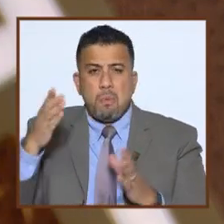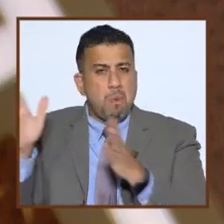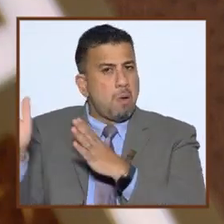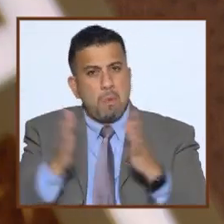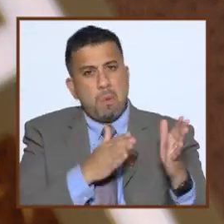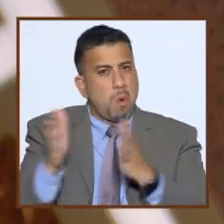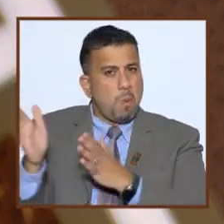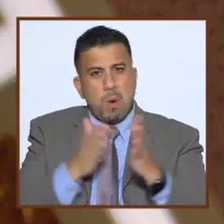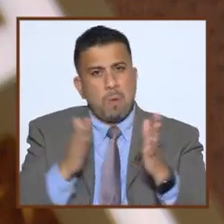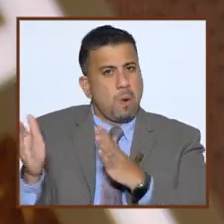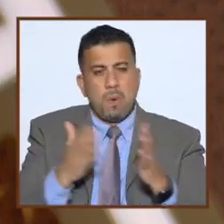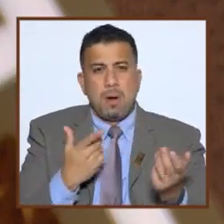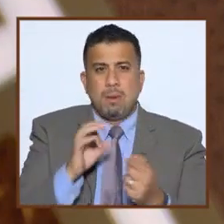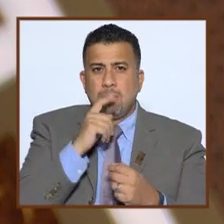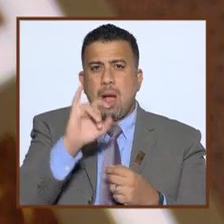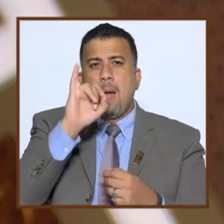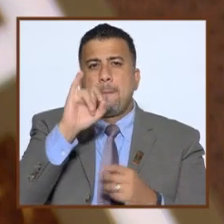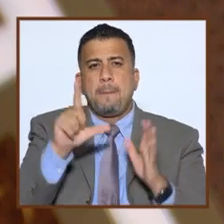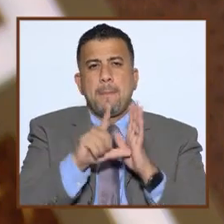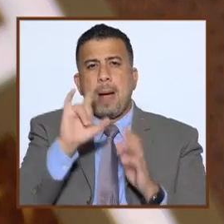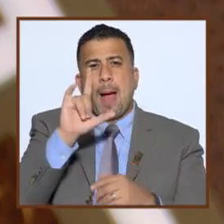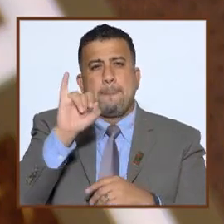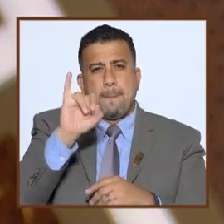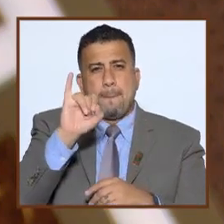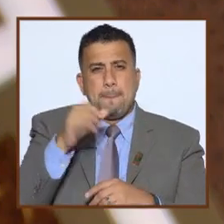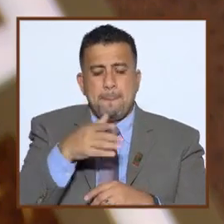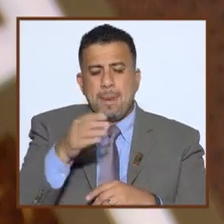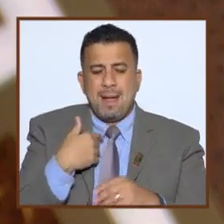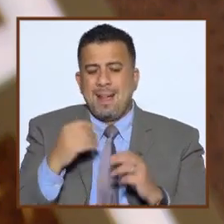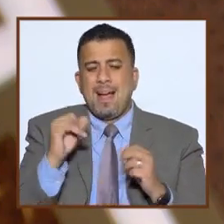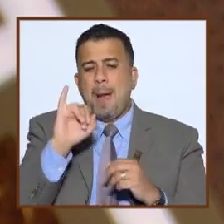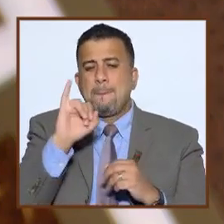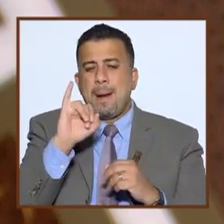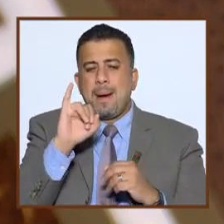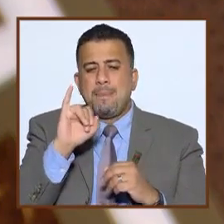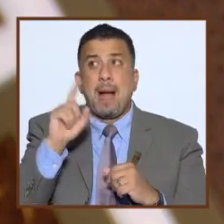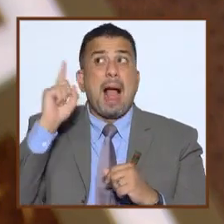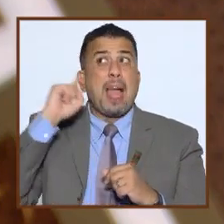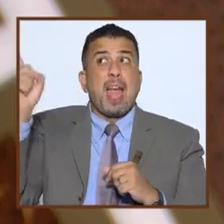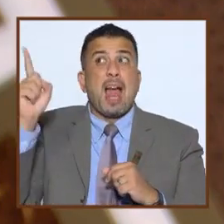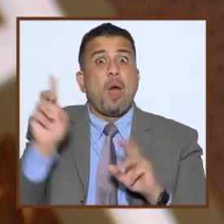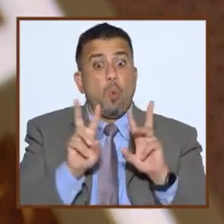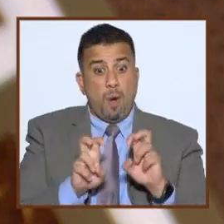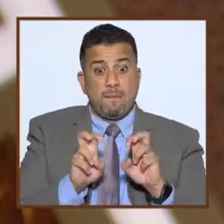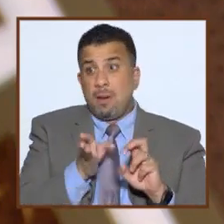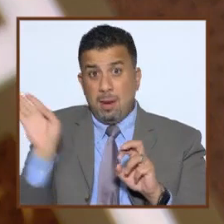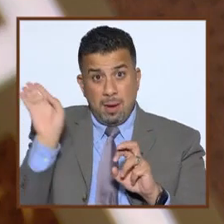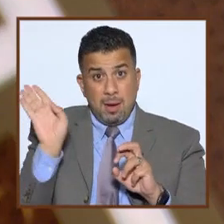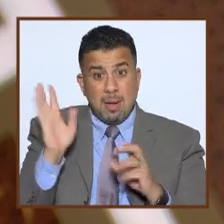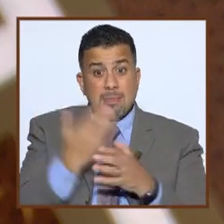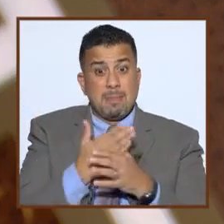على علاقه يعني الان الشخص اللي دخل الحمام مثلا واذن يطلع ما لها علاقه اختلف هذا الكلام وين